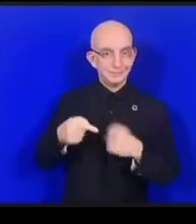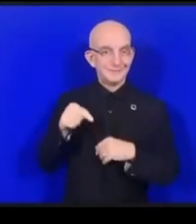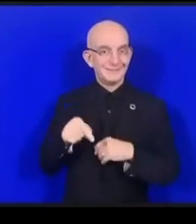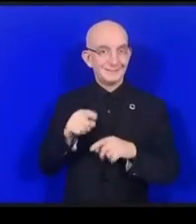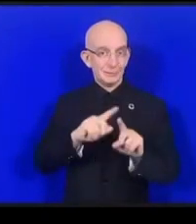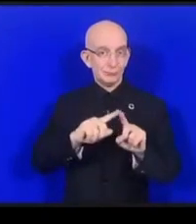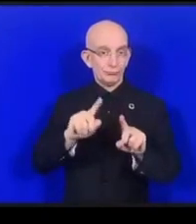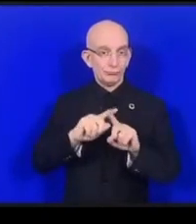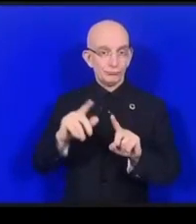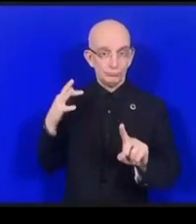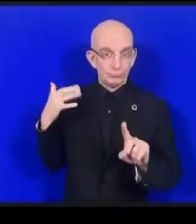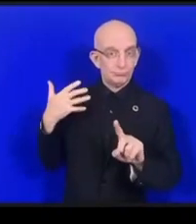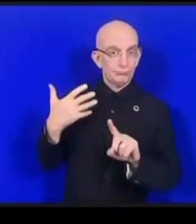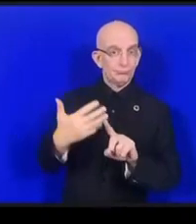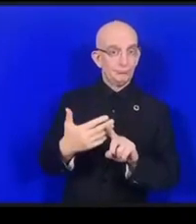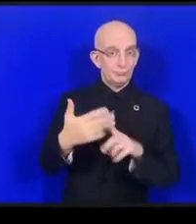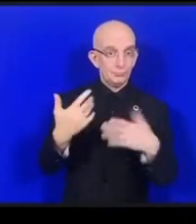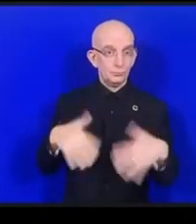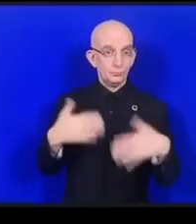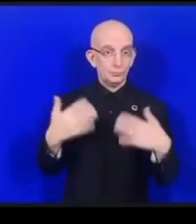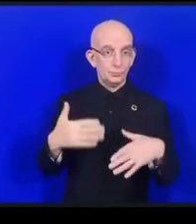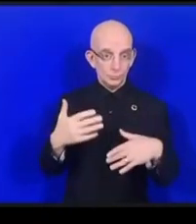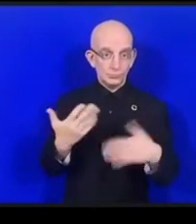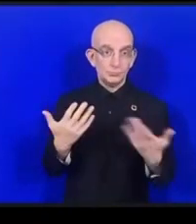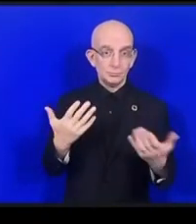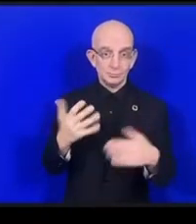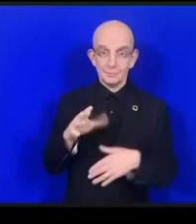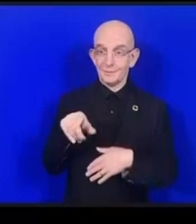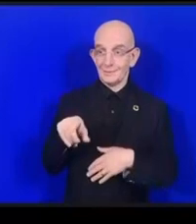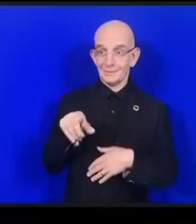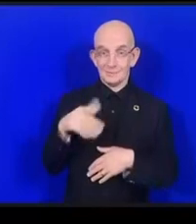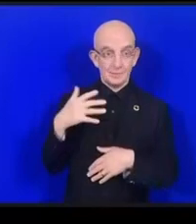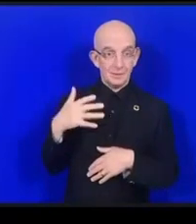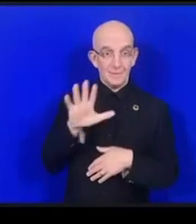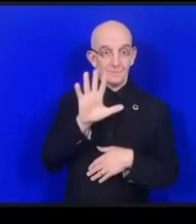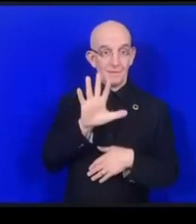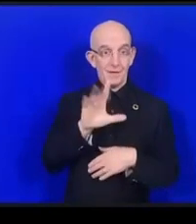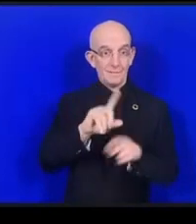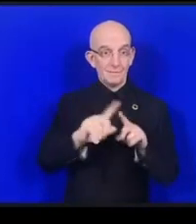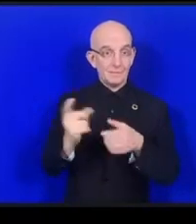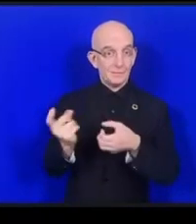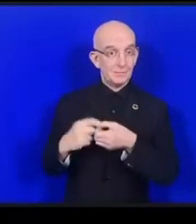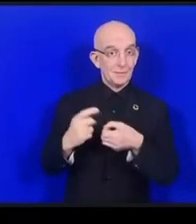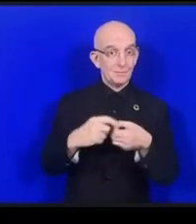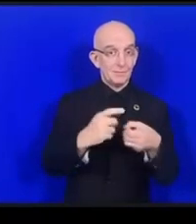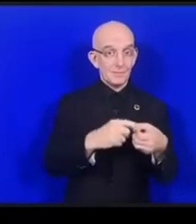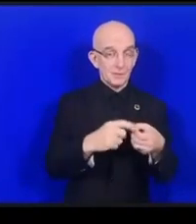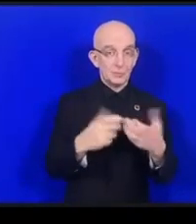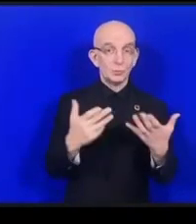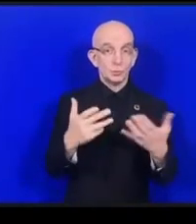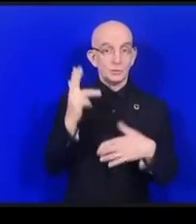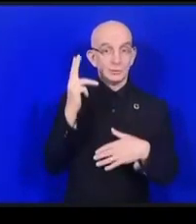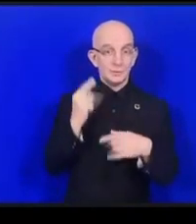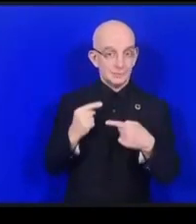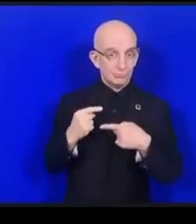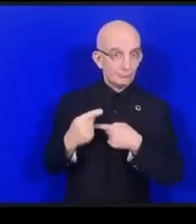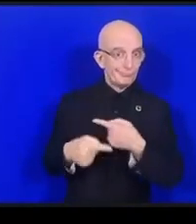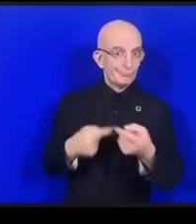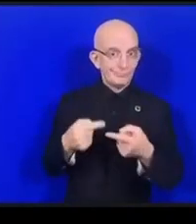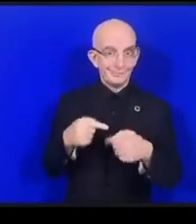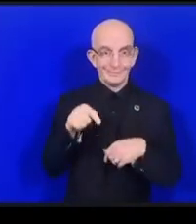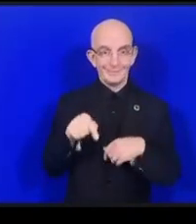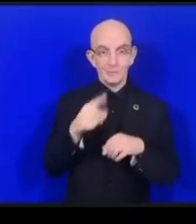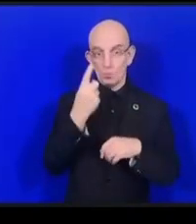мы начали работу за неделю до начала пандемии поэтому большинство нашей работы